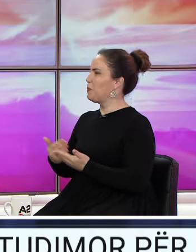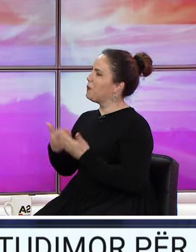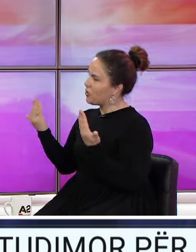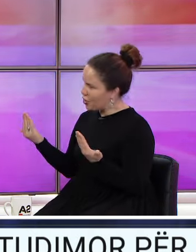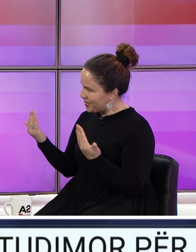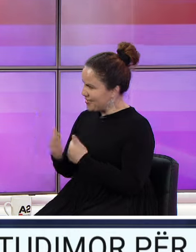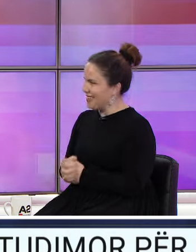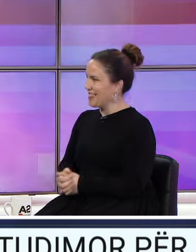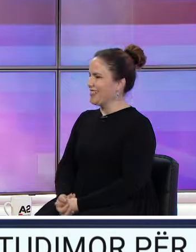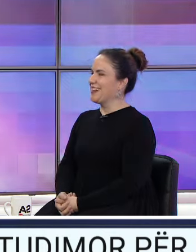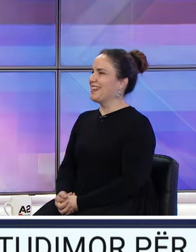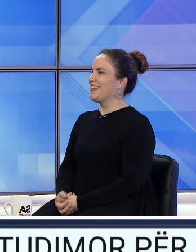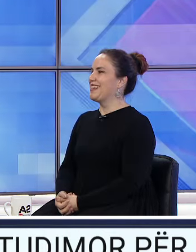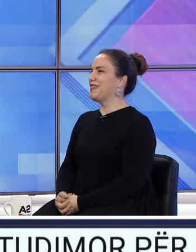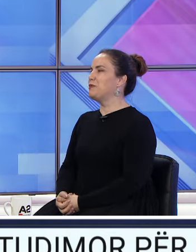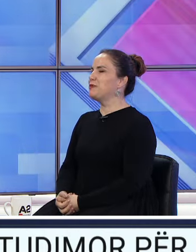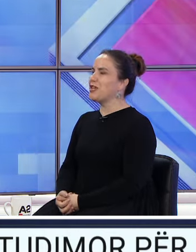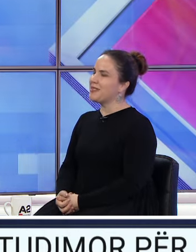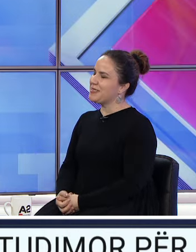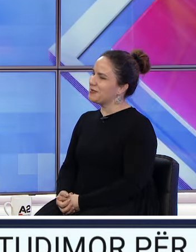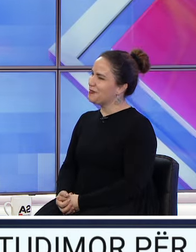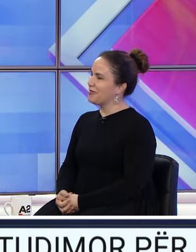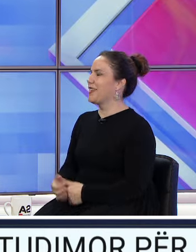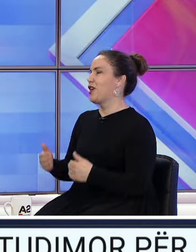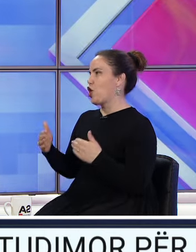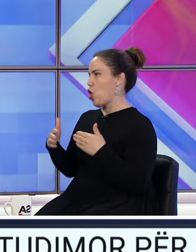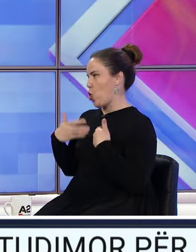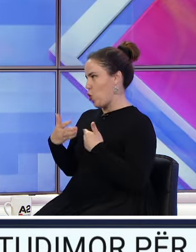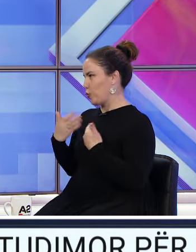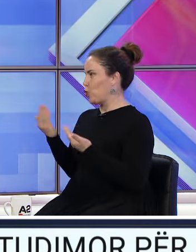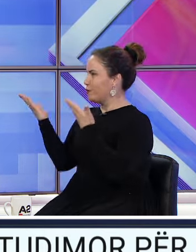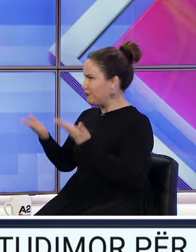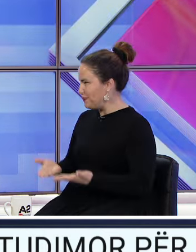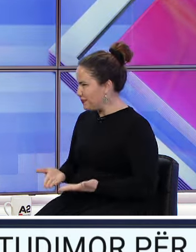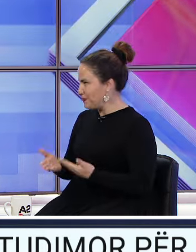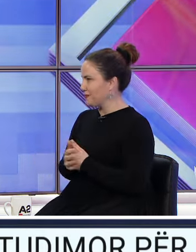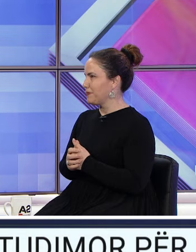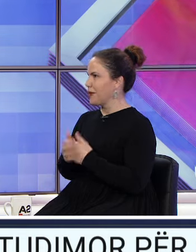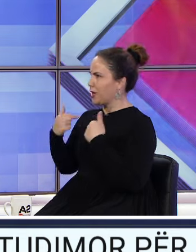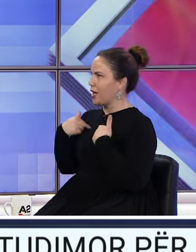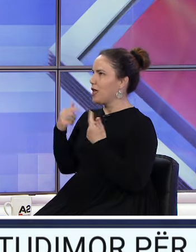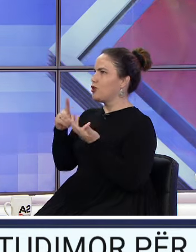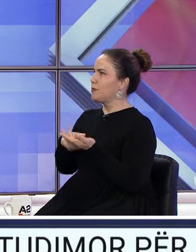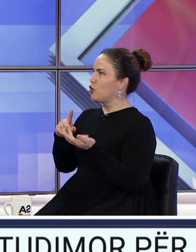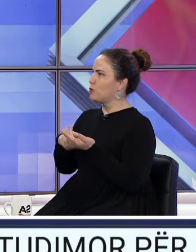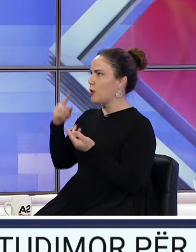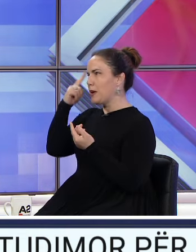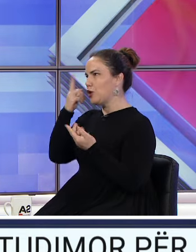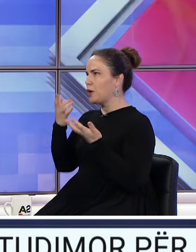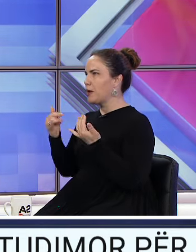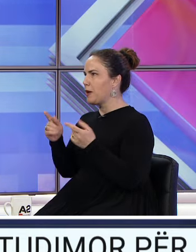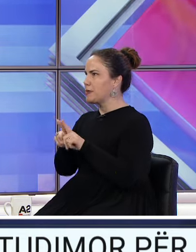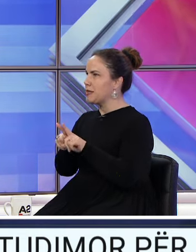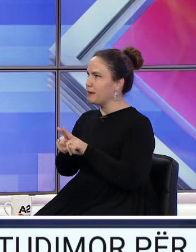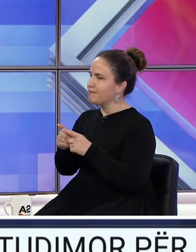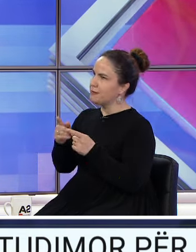Mirëmëngjes. Kështu jemi shumë të lumtur që ju kemi të gjithëve sot edhe për këtë mërisin e përpiqemi her pas here të japim zë dhe hapësirë të gjitha